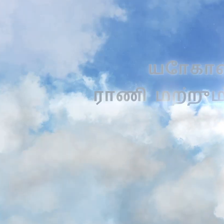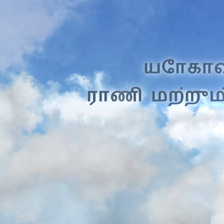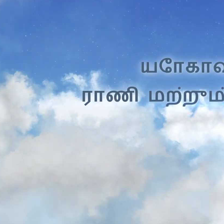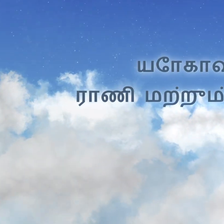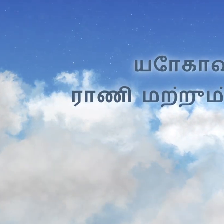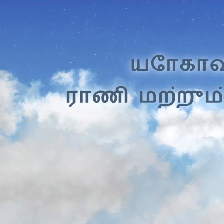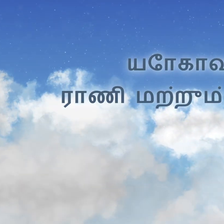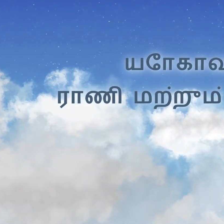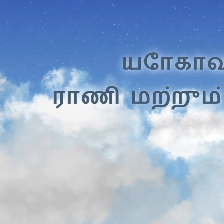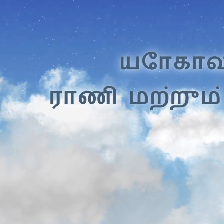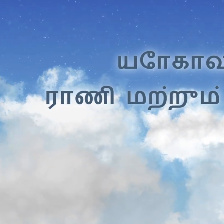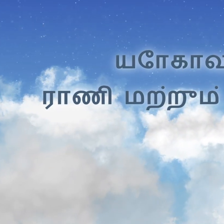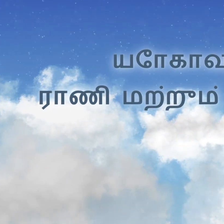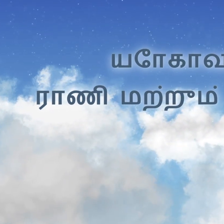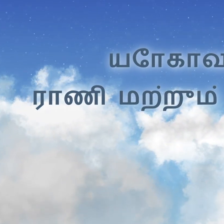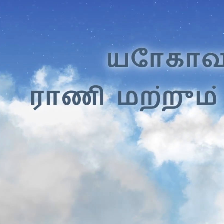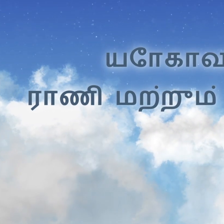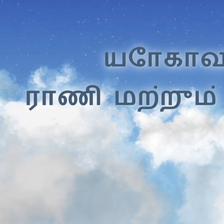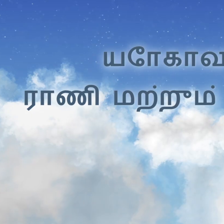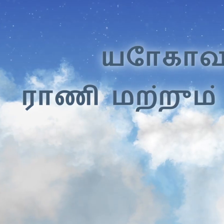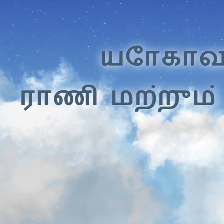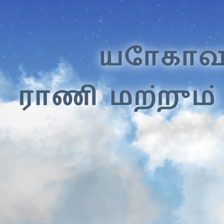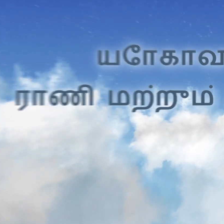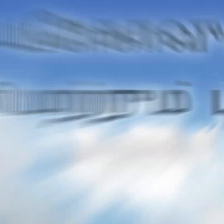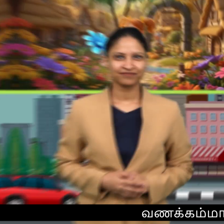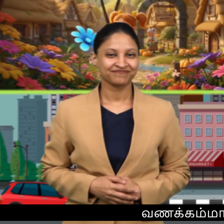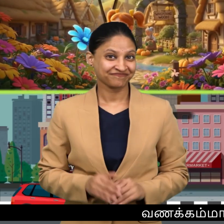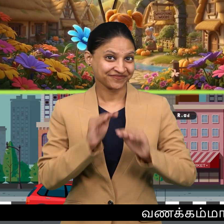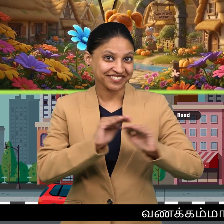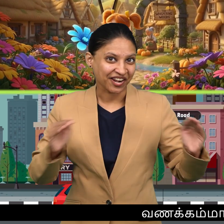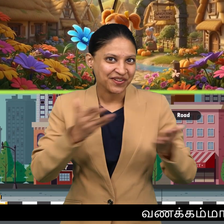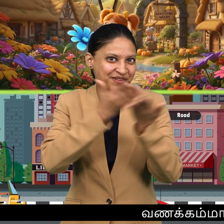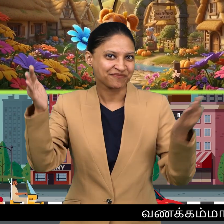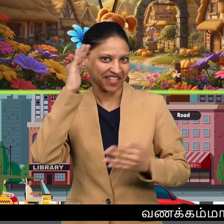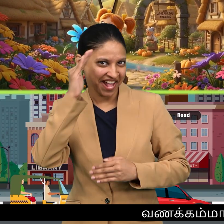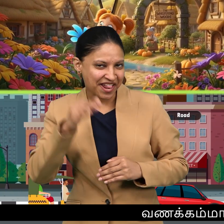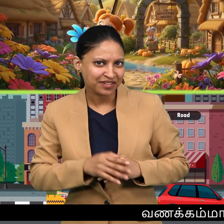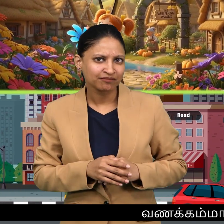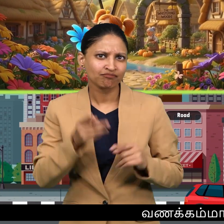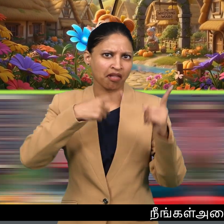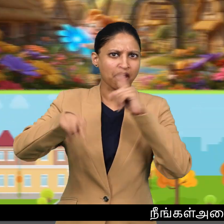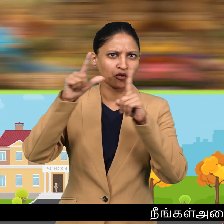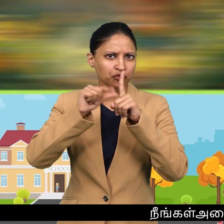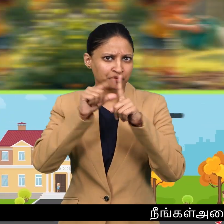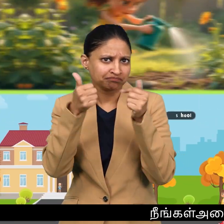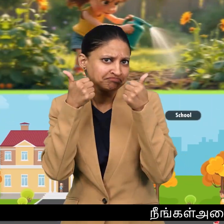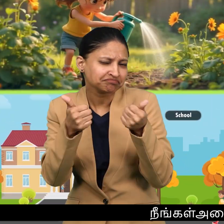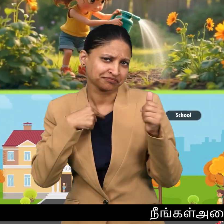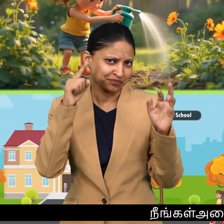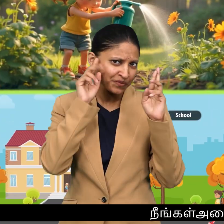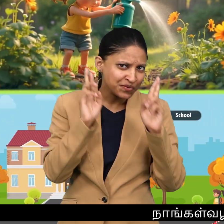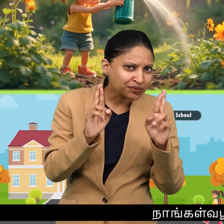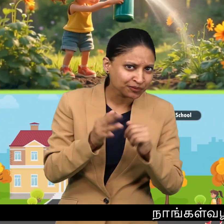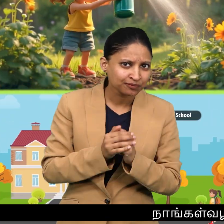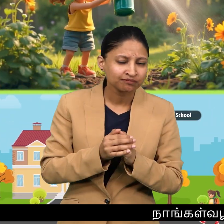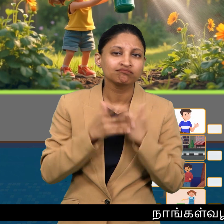தலைப்பு: ராணி மற்றும் மாயாஜால காளை. வணக்கம் மாணவ செல்வங்களே, நீங்கள்